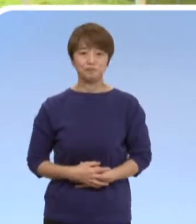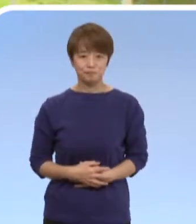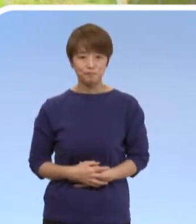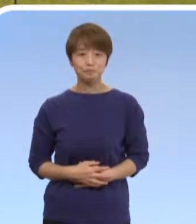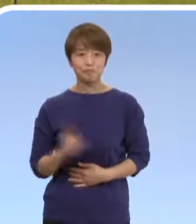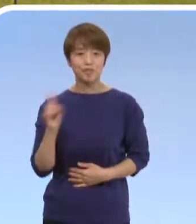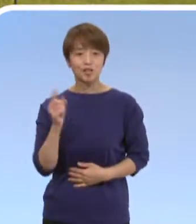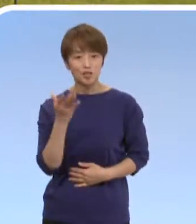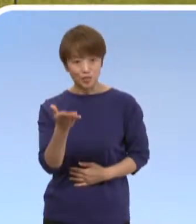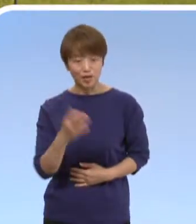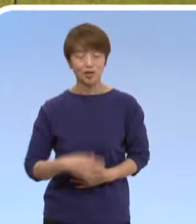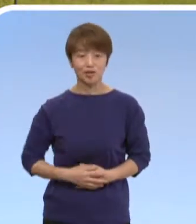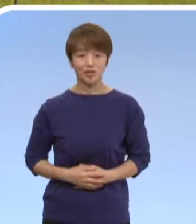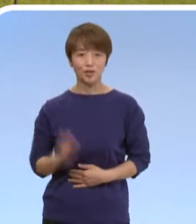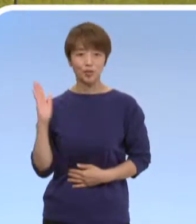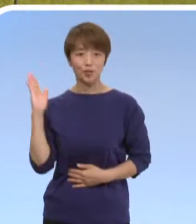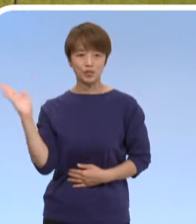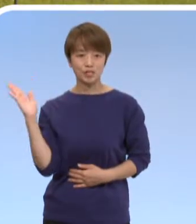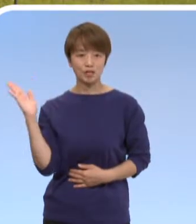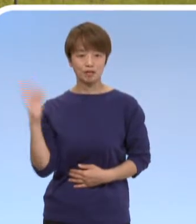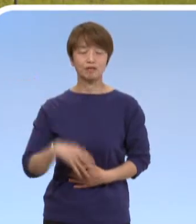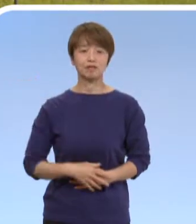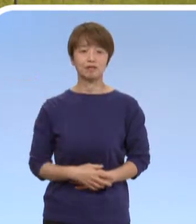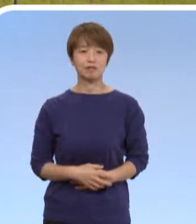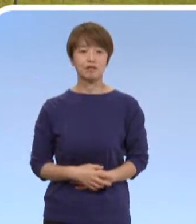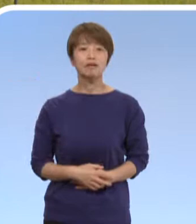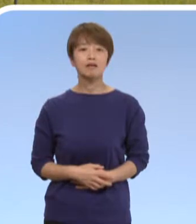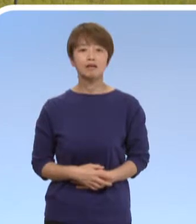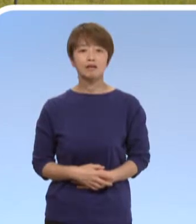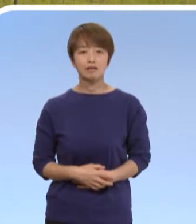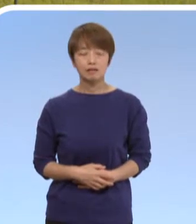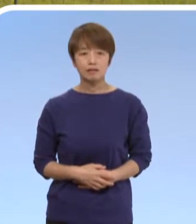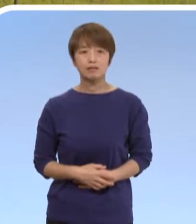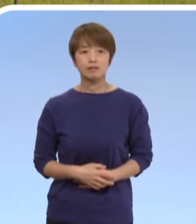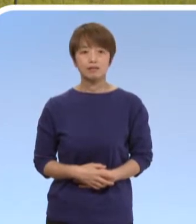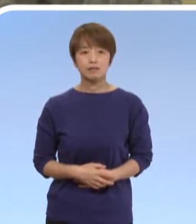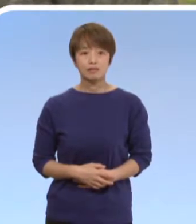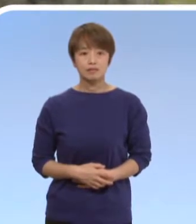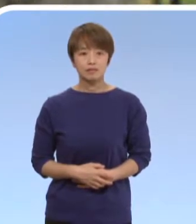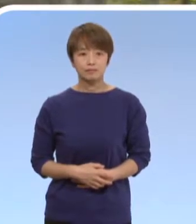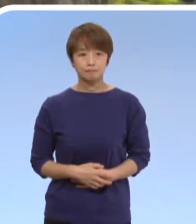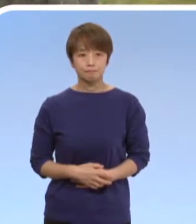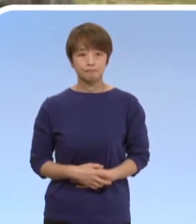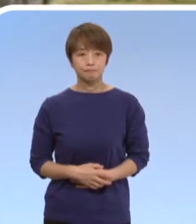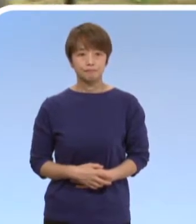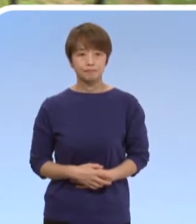そうなんです。 それは何でしょうか？ それがここなんです。 ここですか？